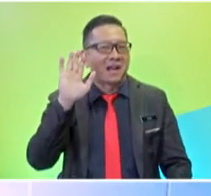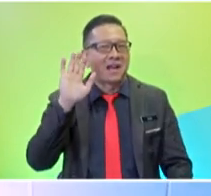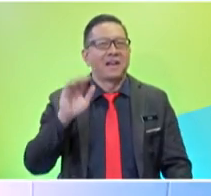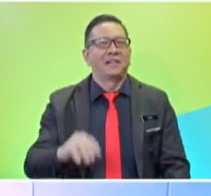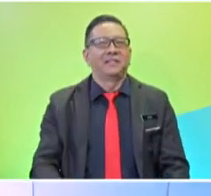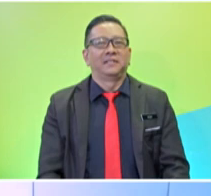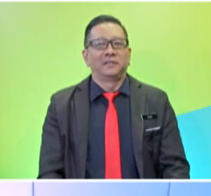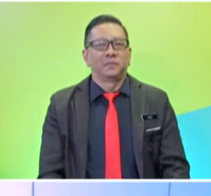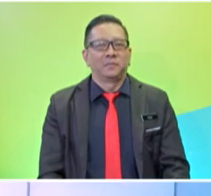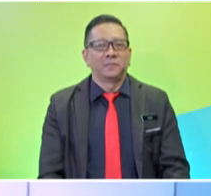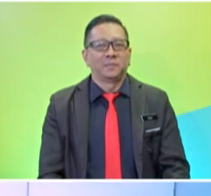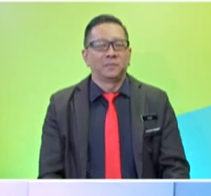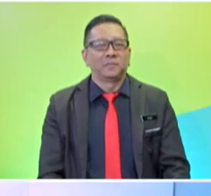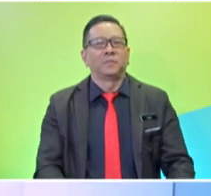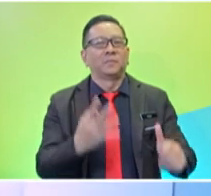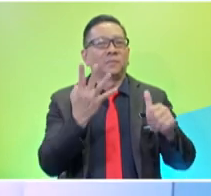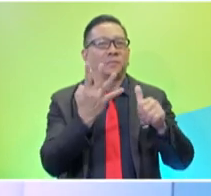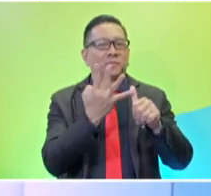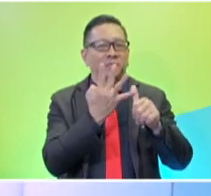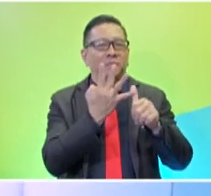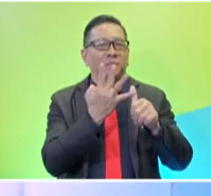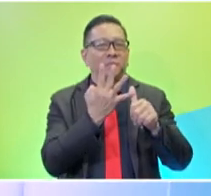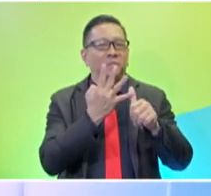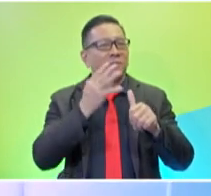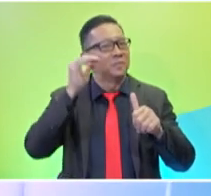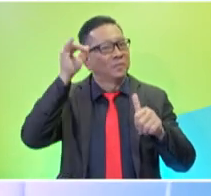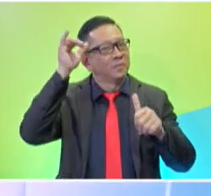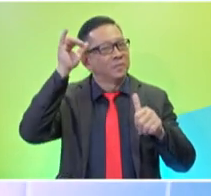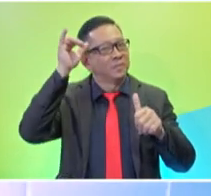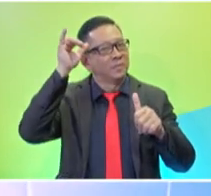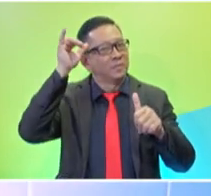2 Oke dan yang keempat kita ada yang